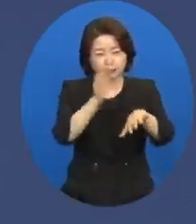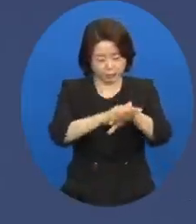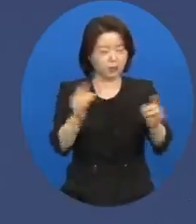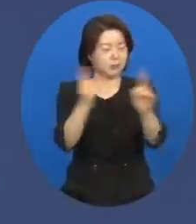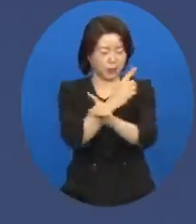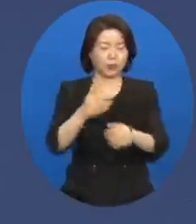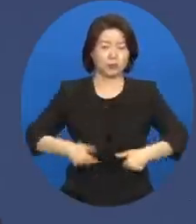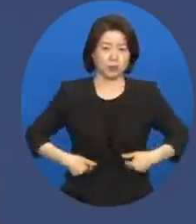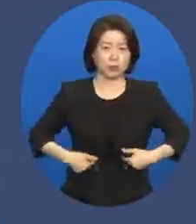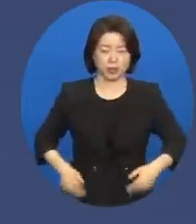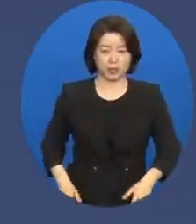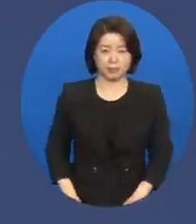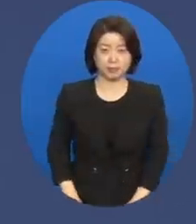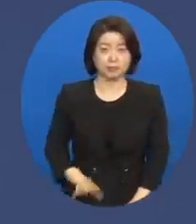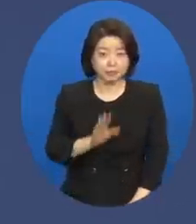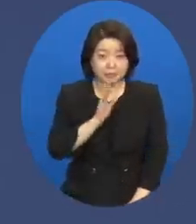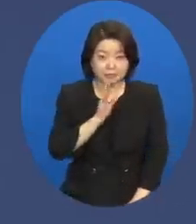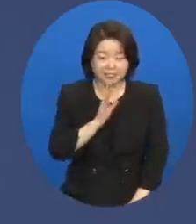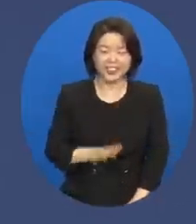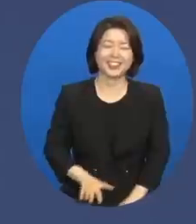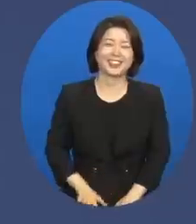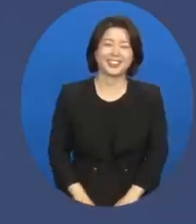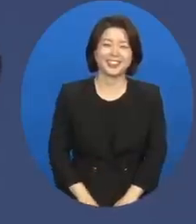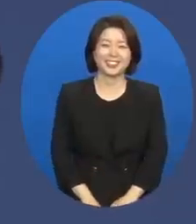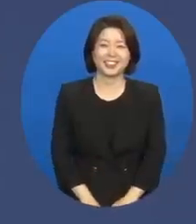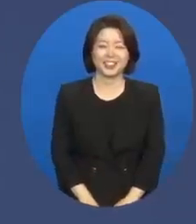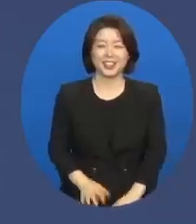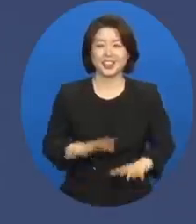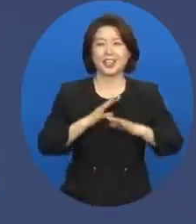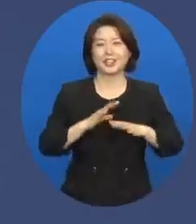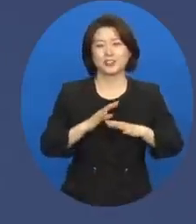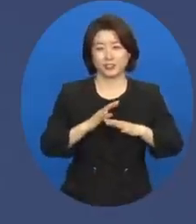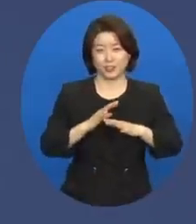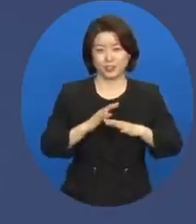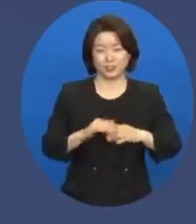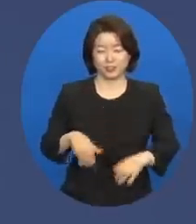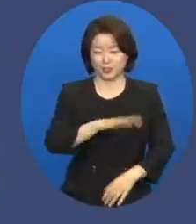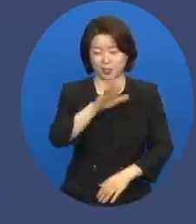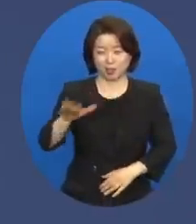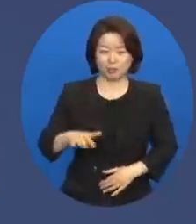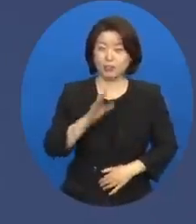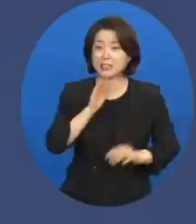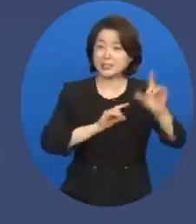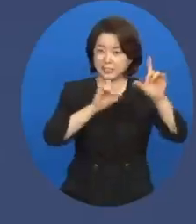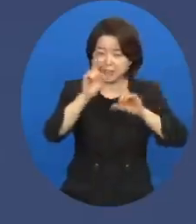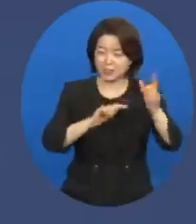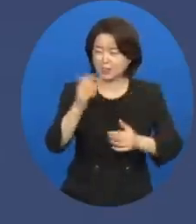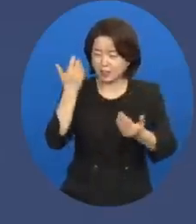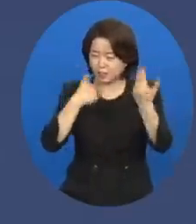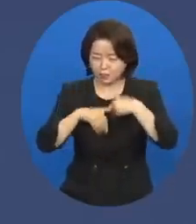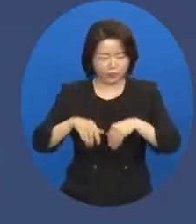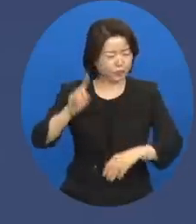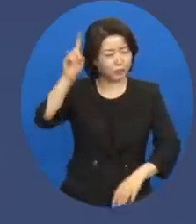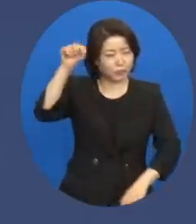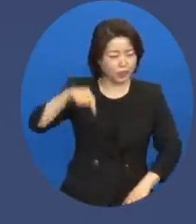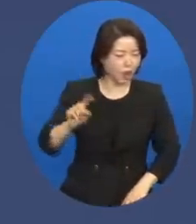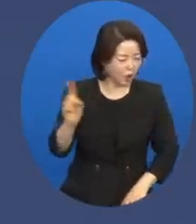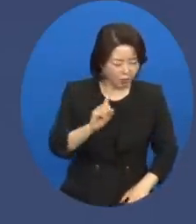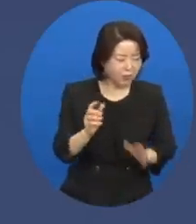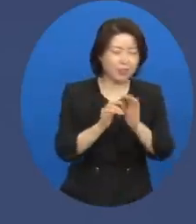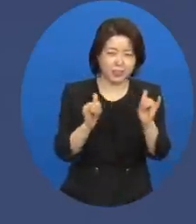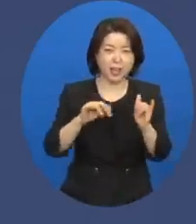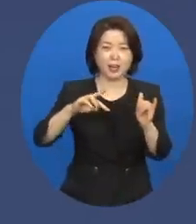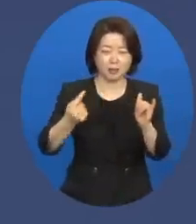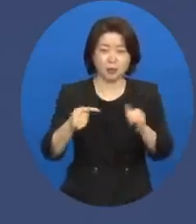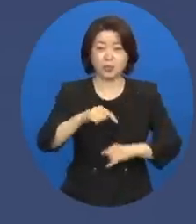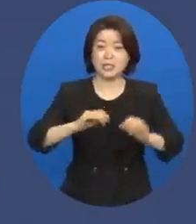고쳐야 돼. 하여튼 어쨌든 그래서 이 두려움이라고 하는 우리 현실, 아무도 천하의 어떤 사람도